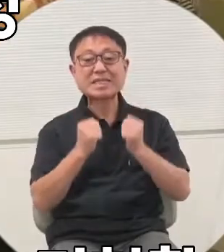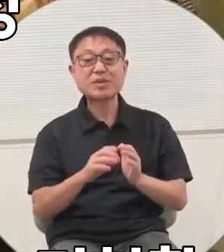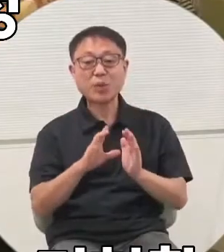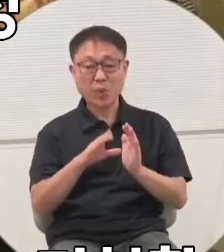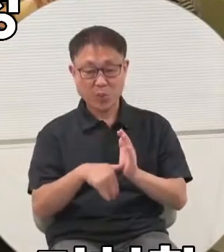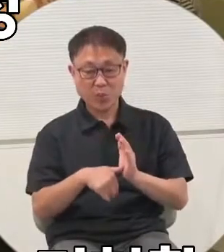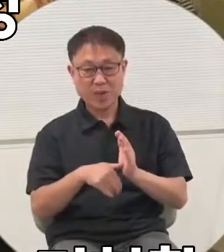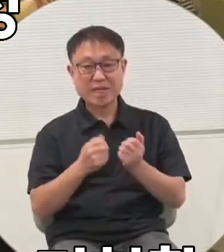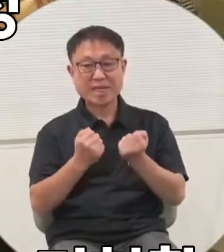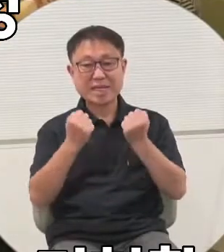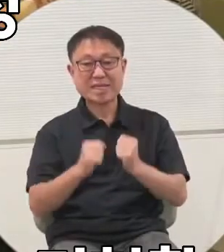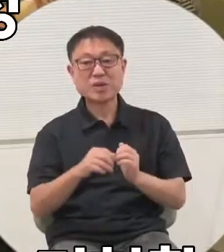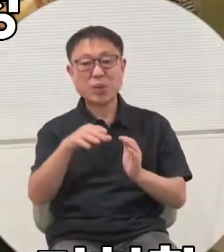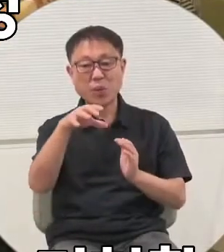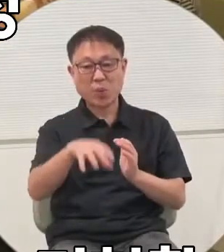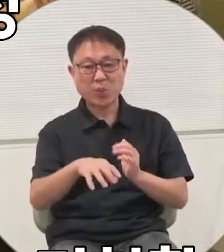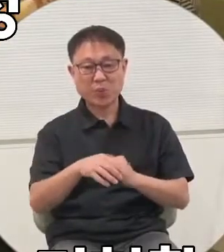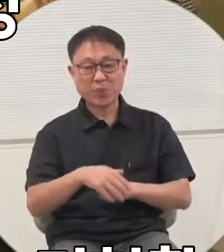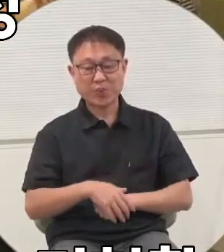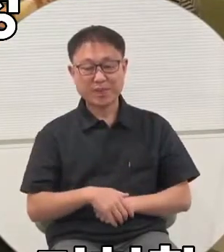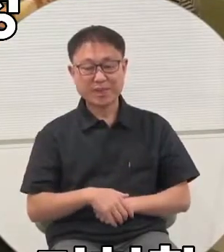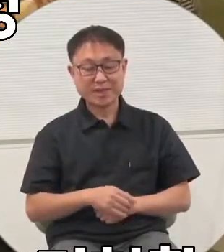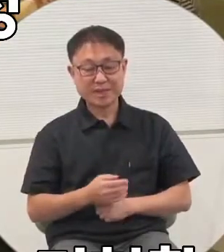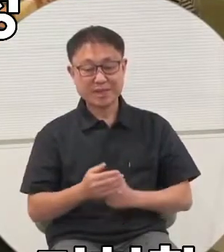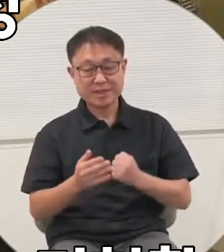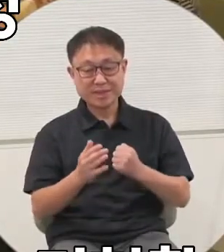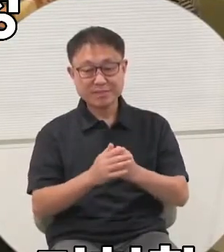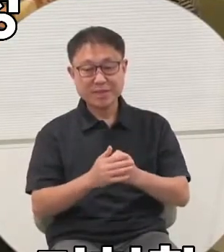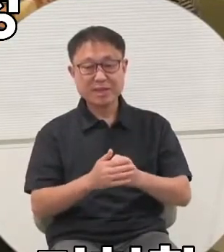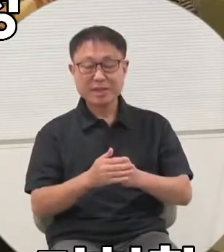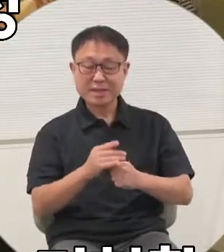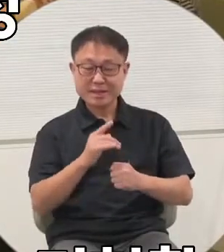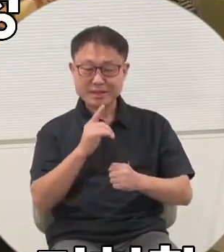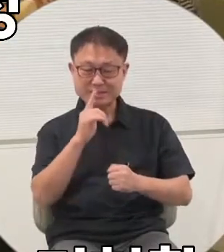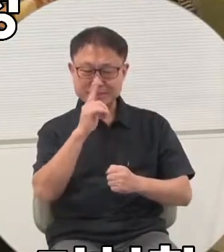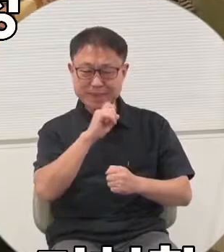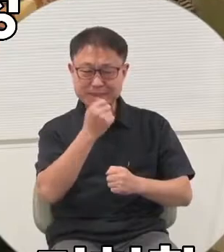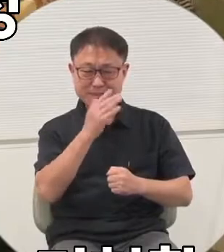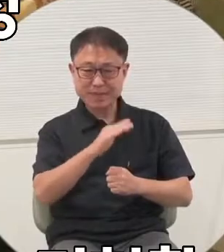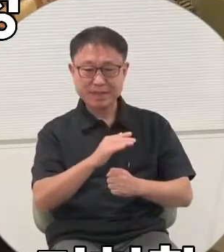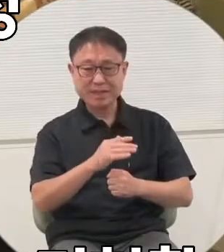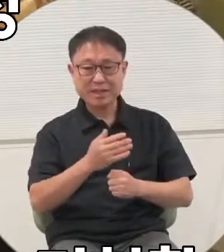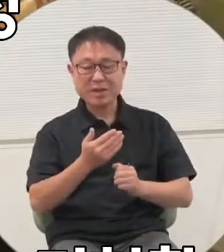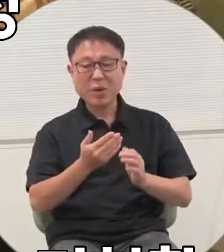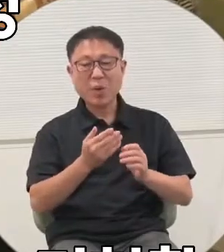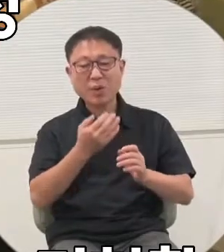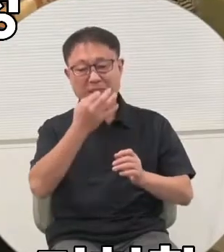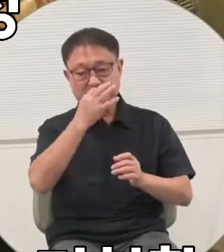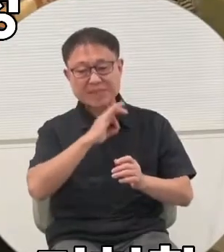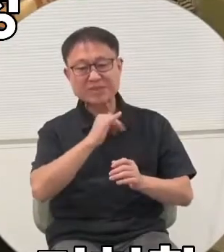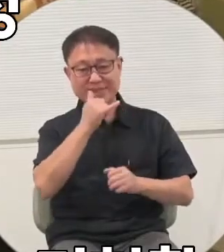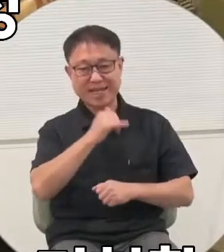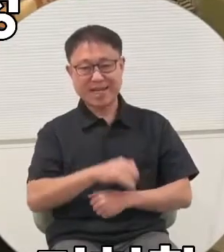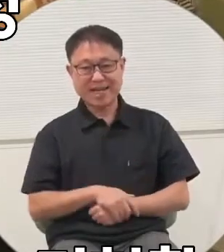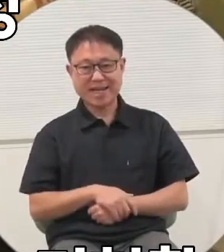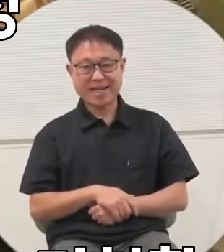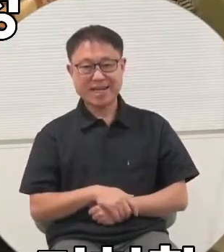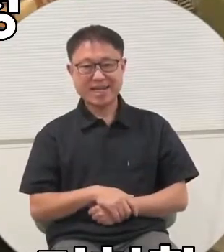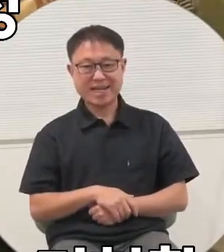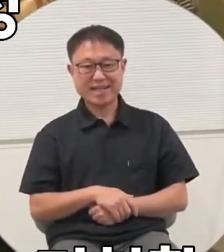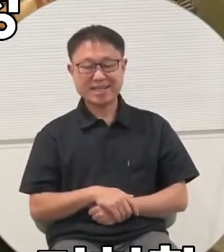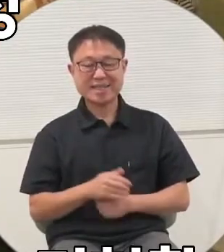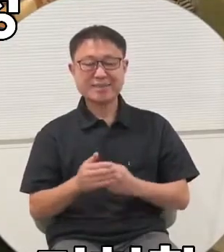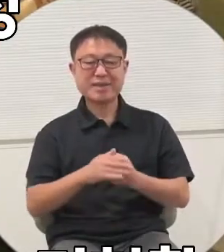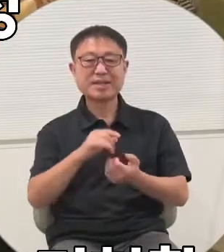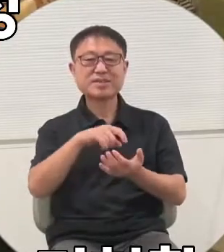않은 여러 가지의 단점도 있지만 사실은 그런 부분에 대한 고민도 있더라. 그래서 이게 좀